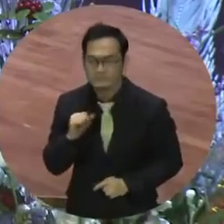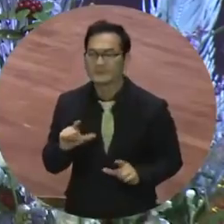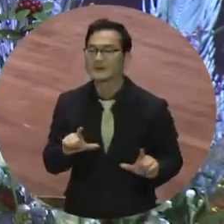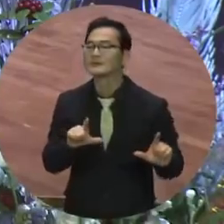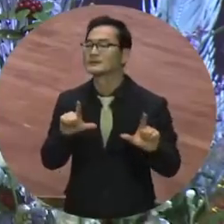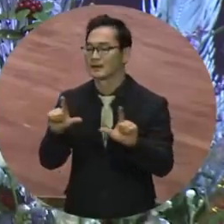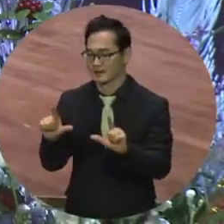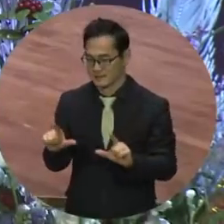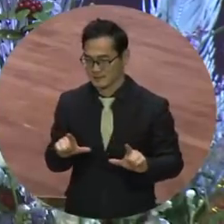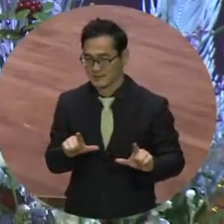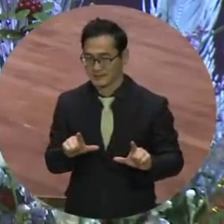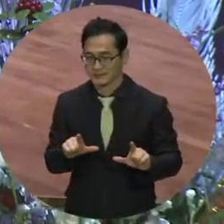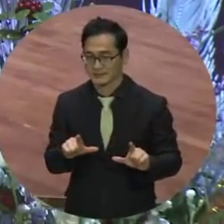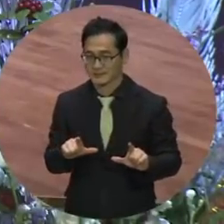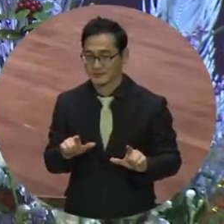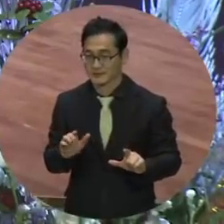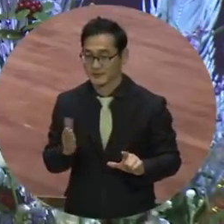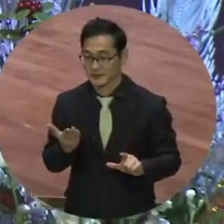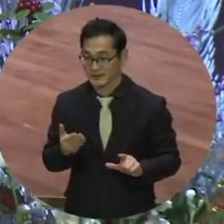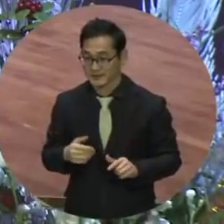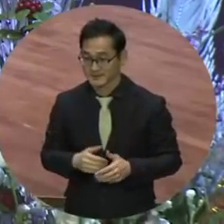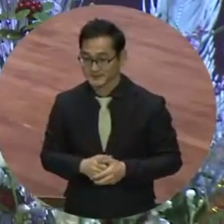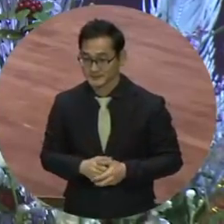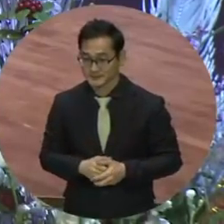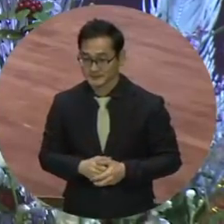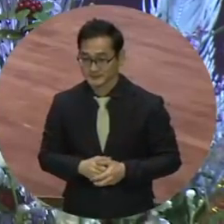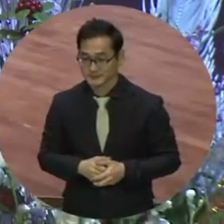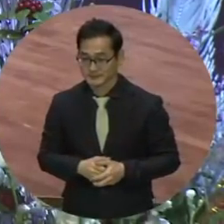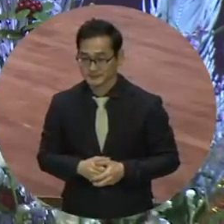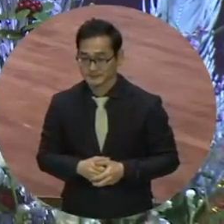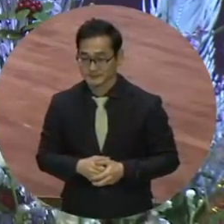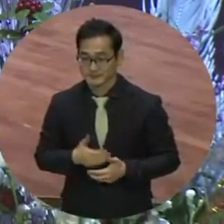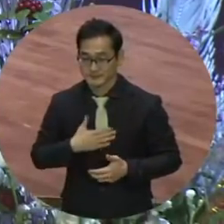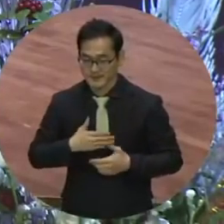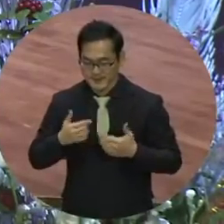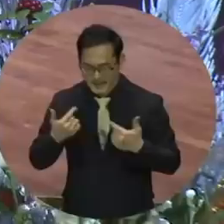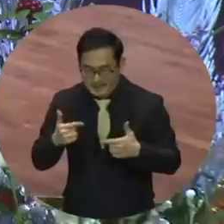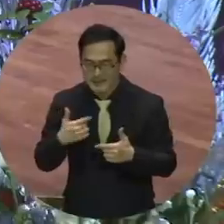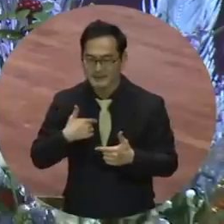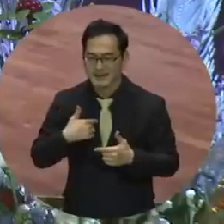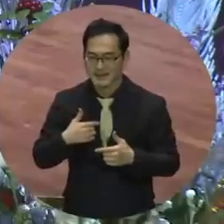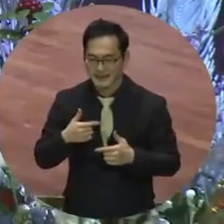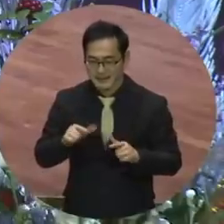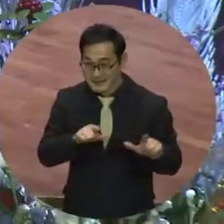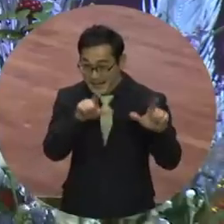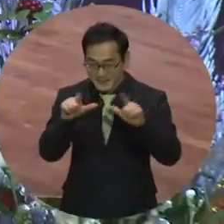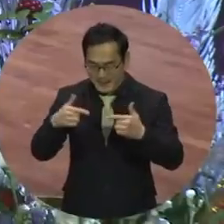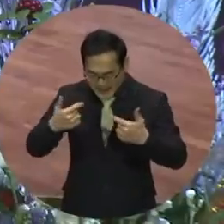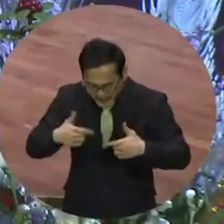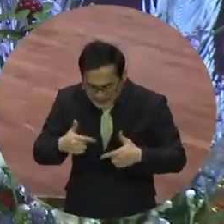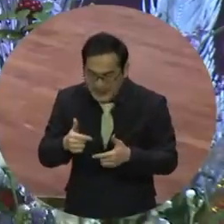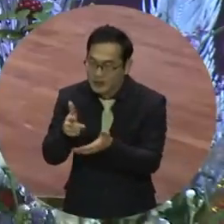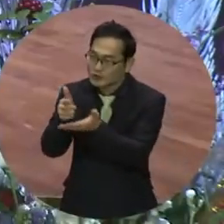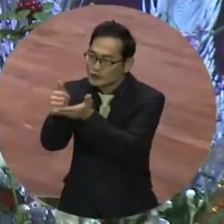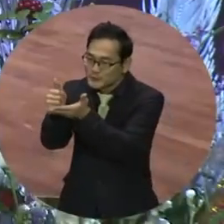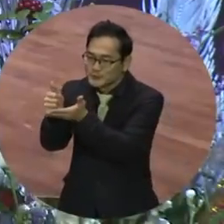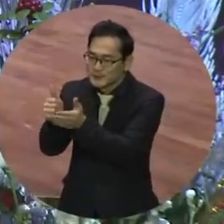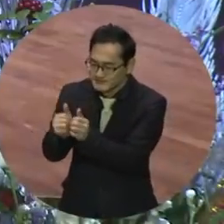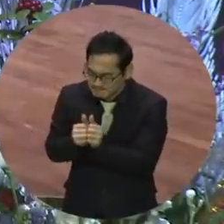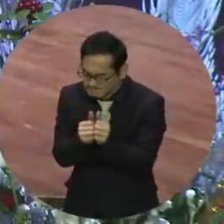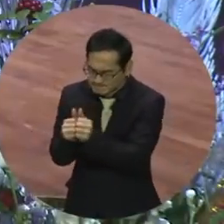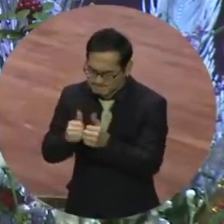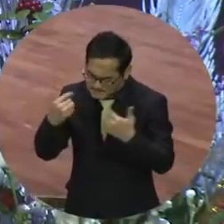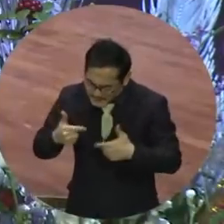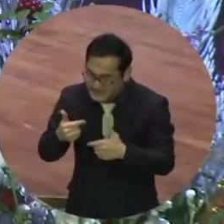다 여러분 우리 성도는요 매일이 주일이요 모든 삶이 예배요 모든 우리 주와 함께 동행하는 거예요.